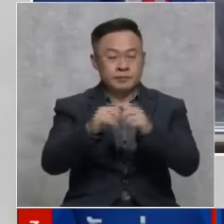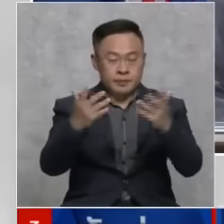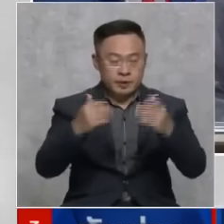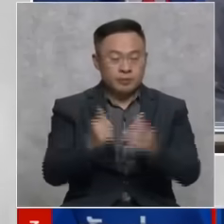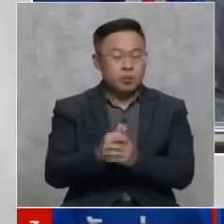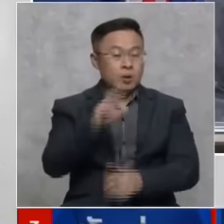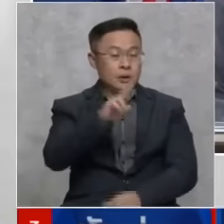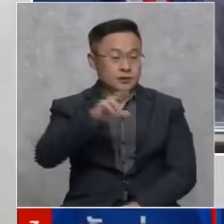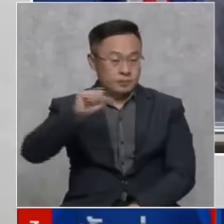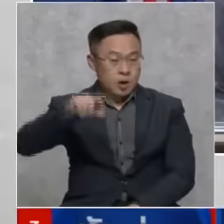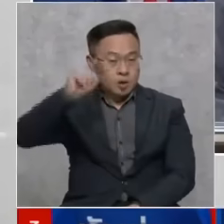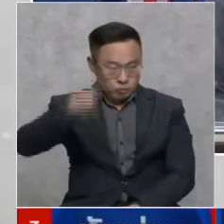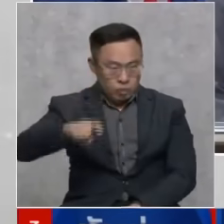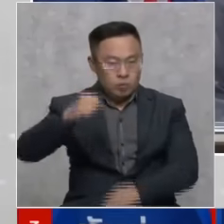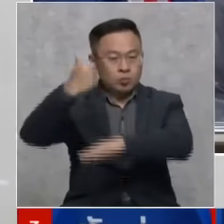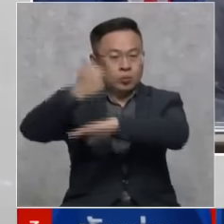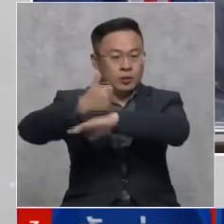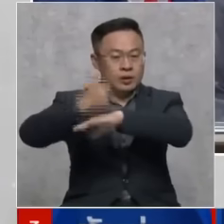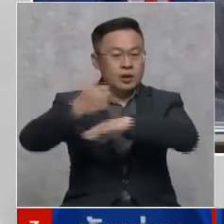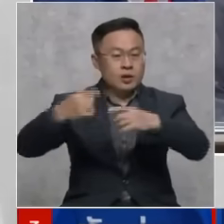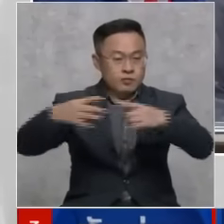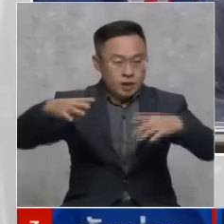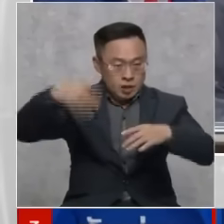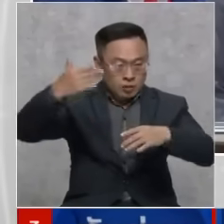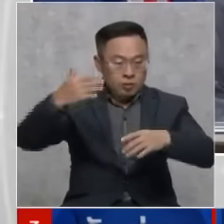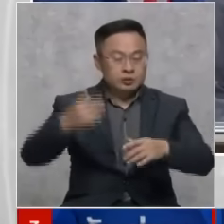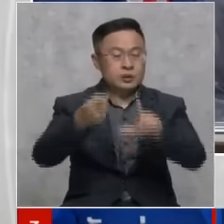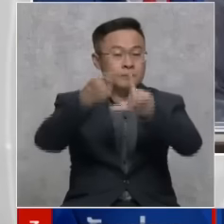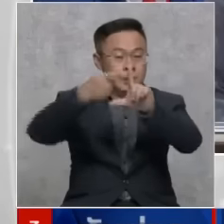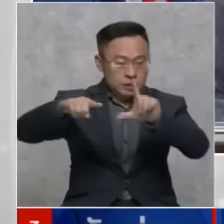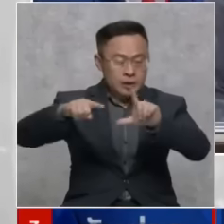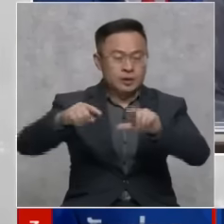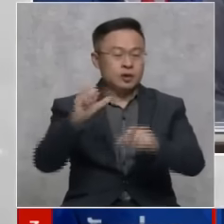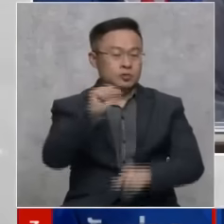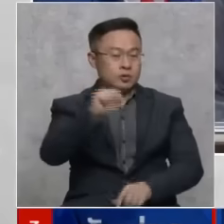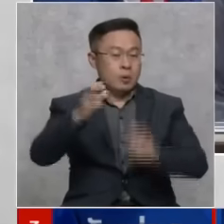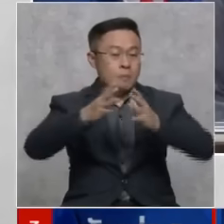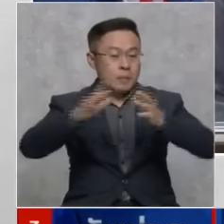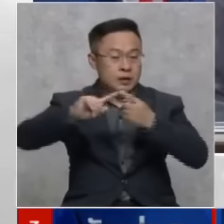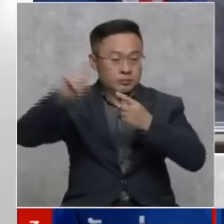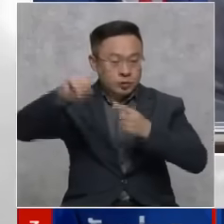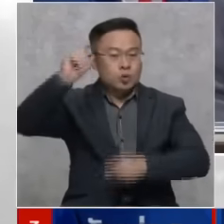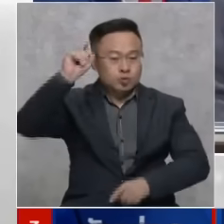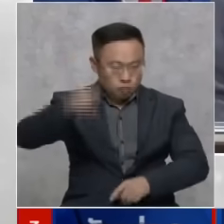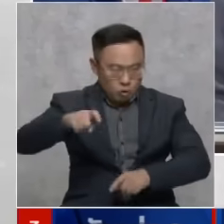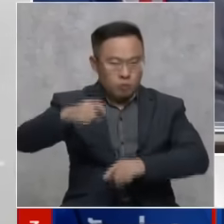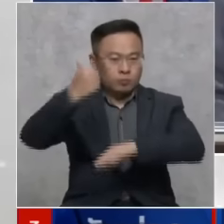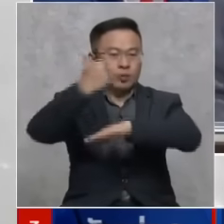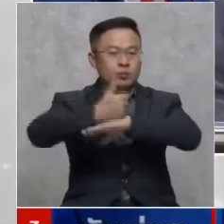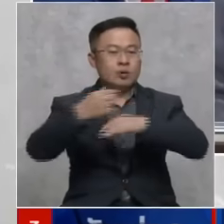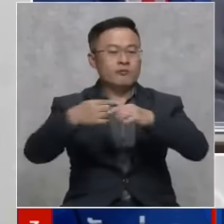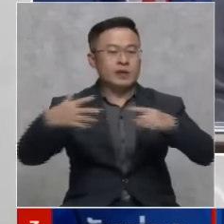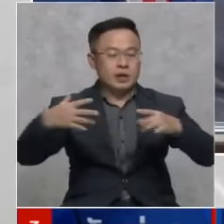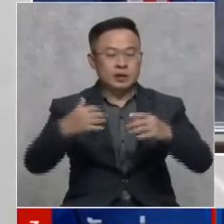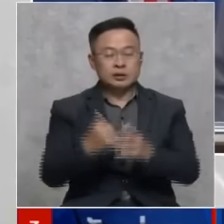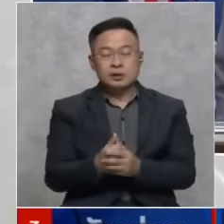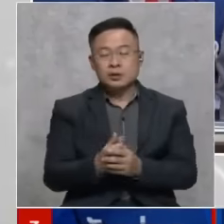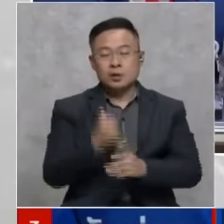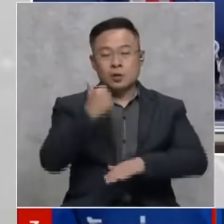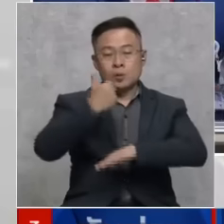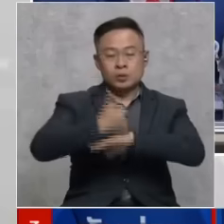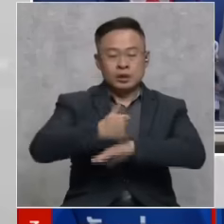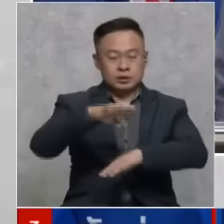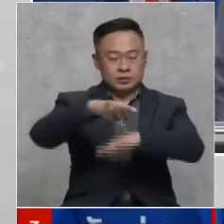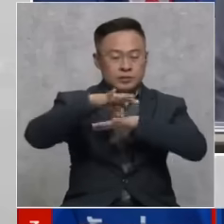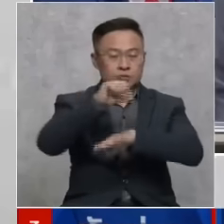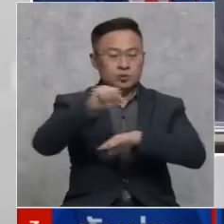ราจะต้องมีผู้นำฝ่ายค้านแล้วพรรคก้าวไกลก็มีความชอบธรรมในการเป็นผู้นำฝ่ายค้านก็ต้องเป็นไปตามกติกาทางการเมือง